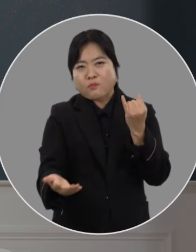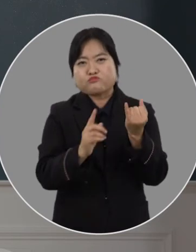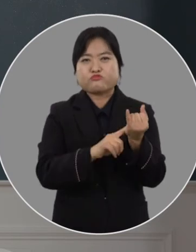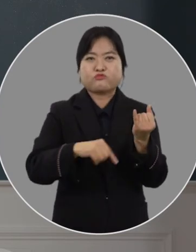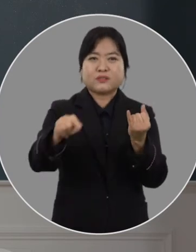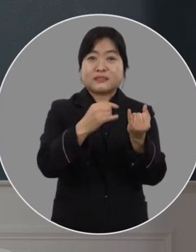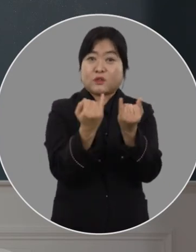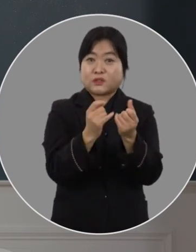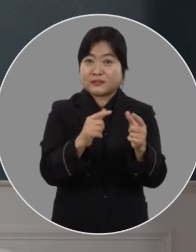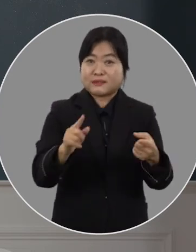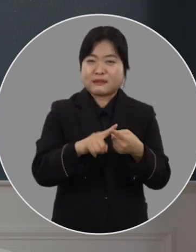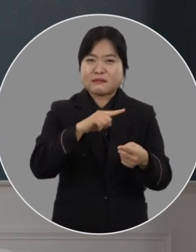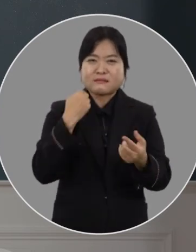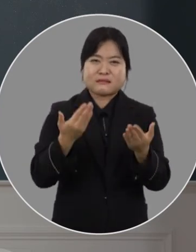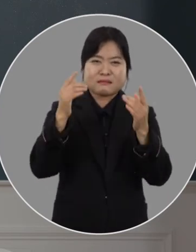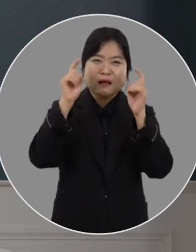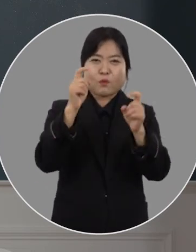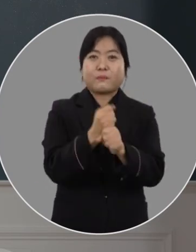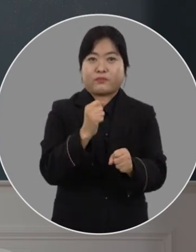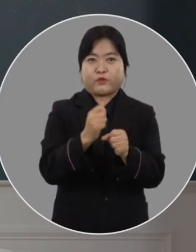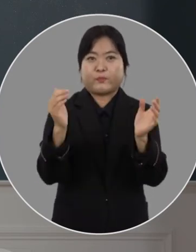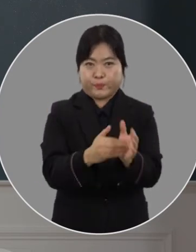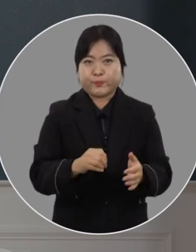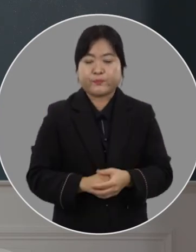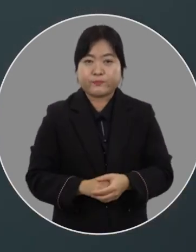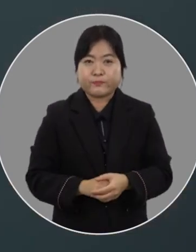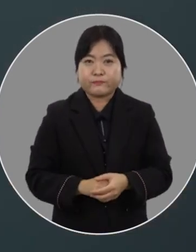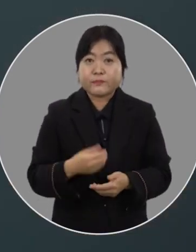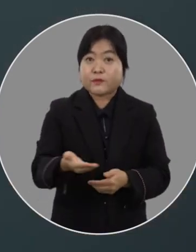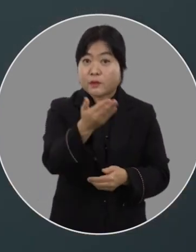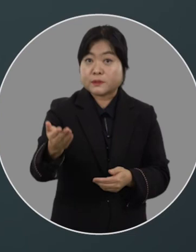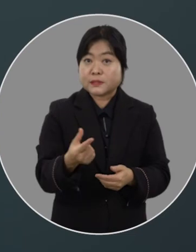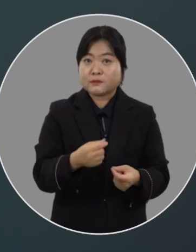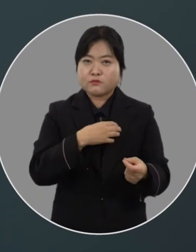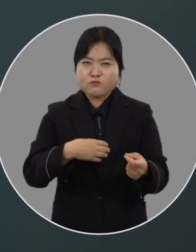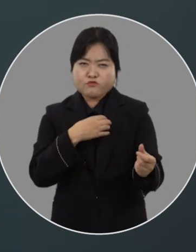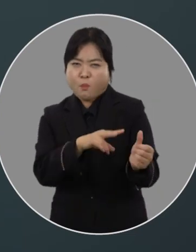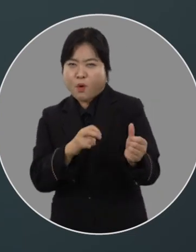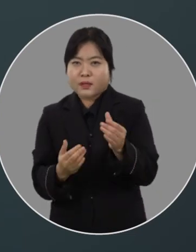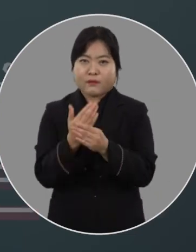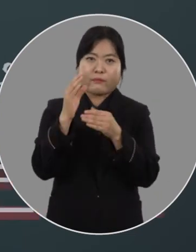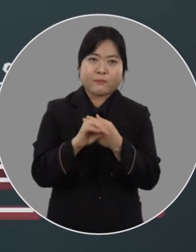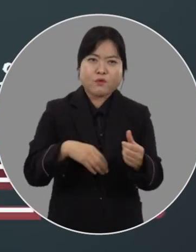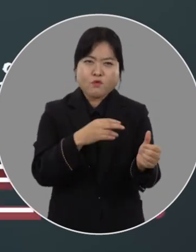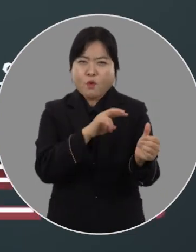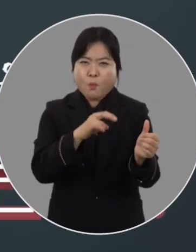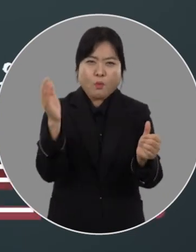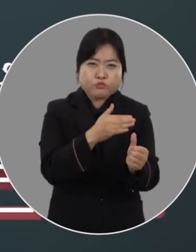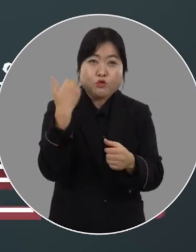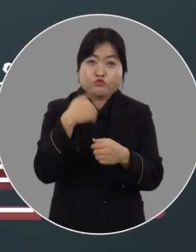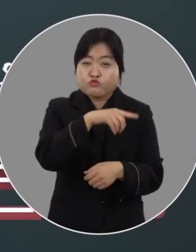과부들이나 이러한 여성들을 갖다가 희생양으로 만들었다라고 하는 것이었죠. 여러분들은 이러한 혐오들이 일어난다면